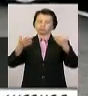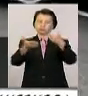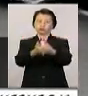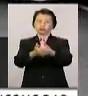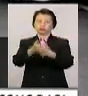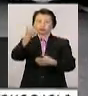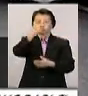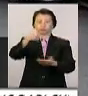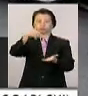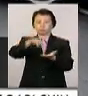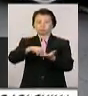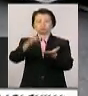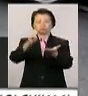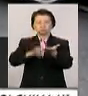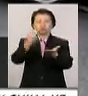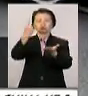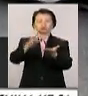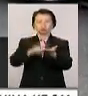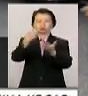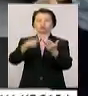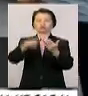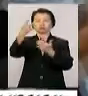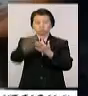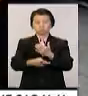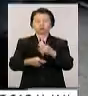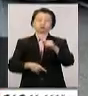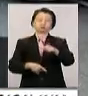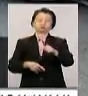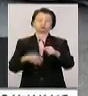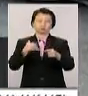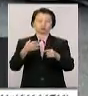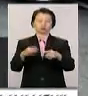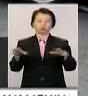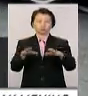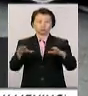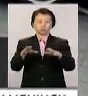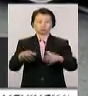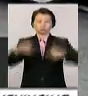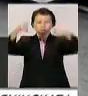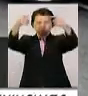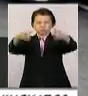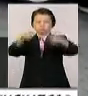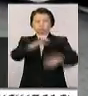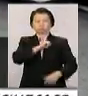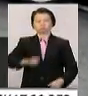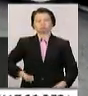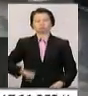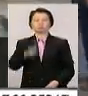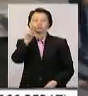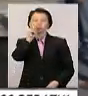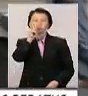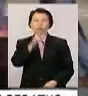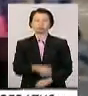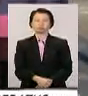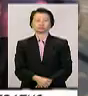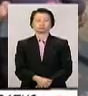kerana inilah jarang-jarangnya acara yang dijalankan sebenar pertabalan Sultan Kedah.